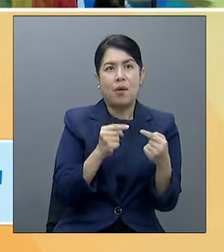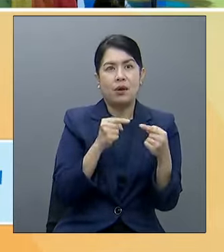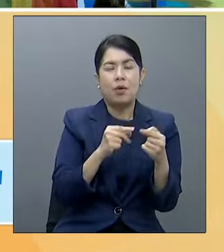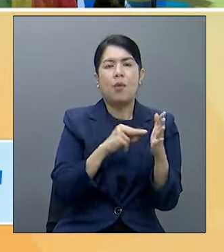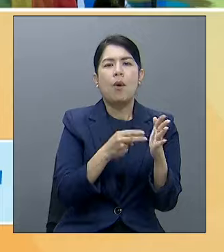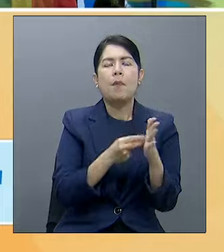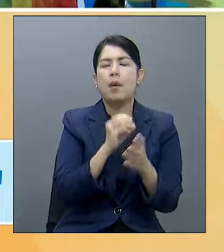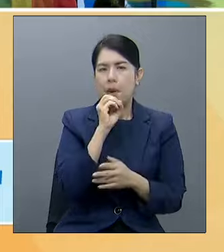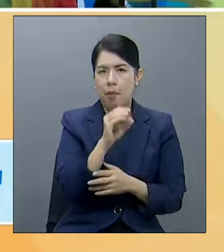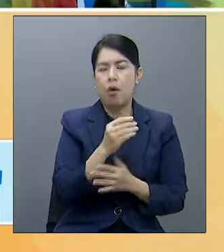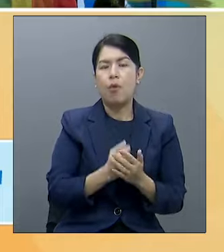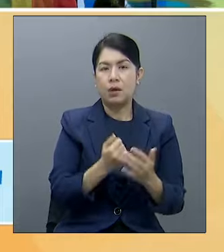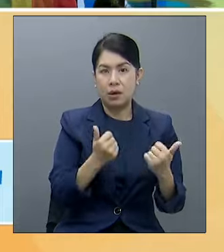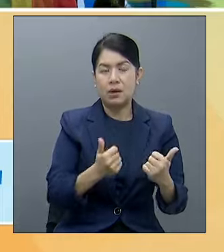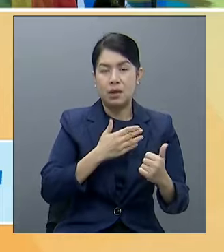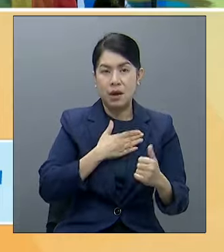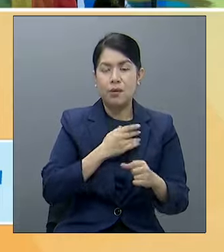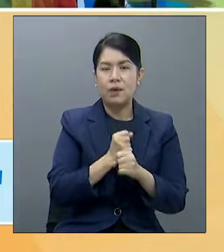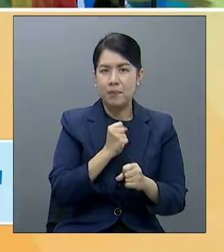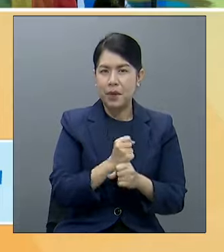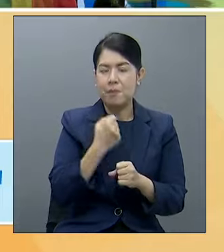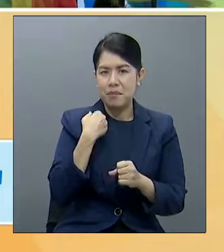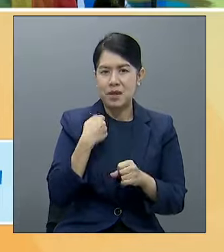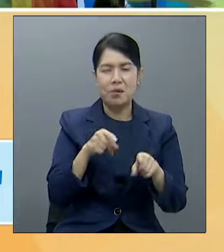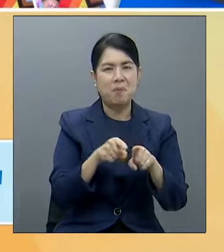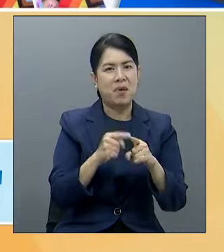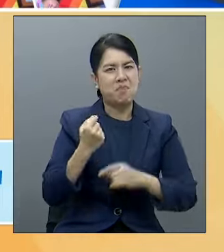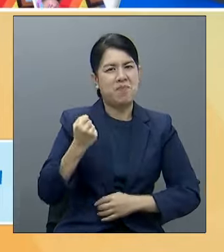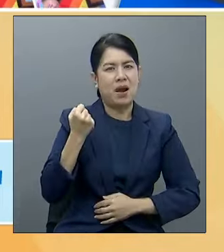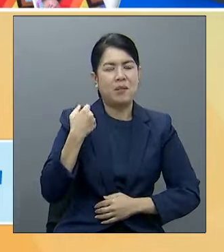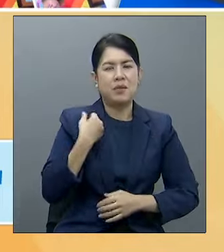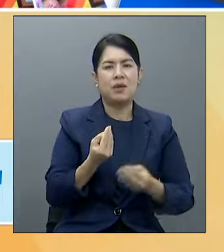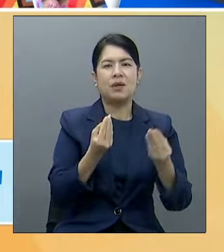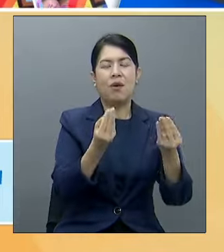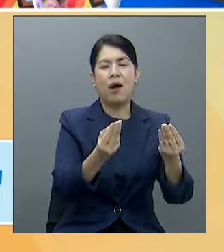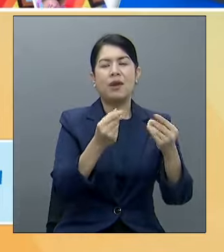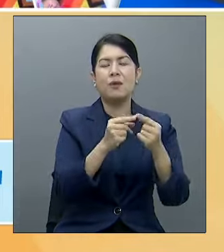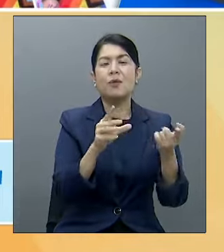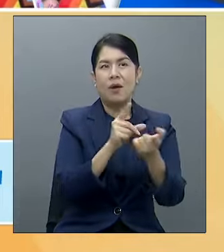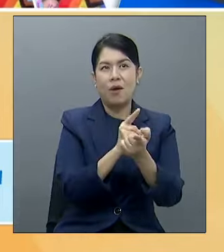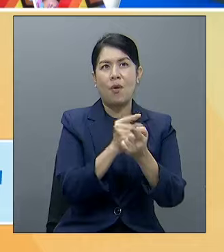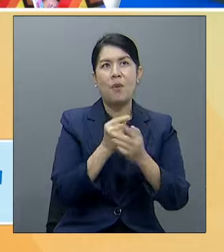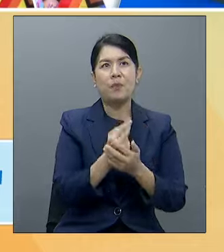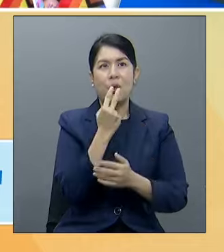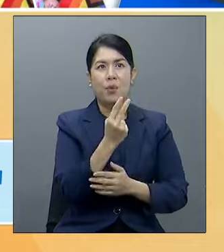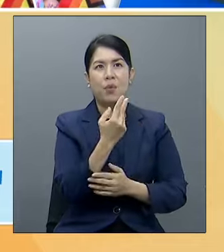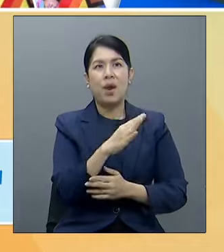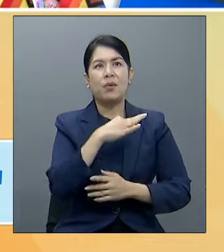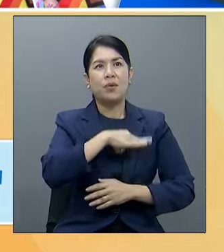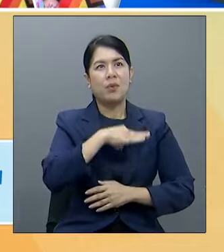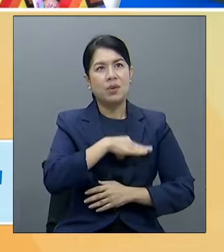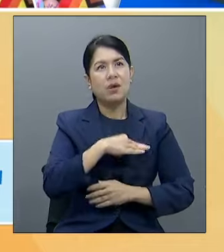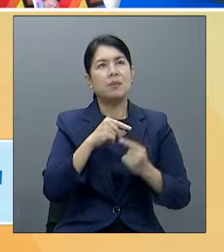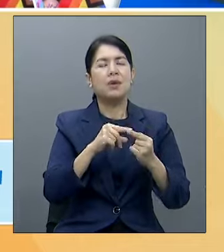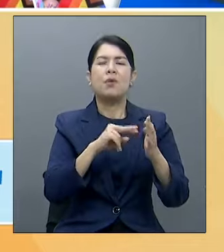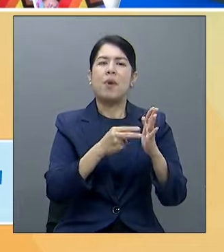งออกมาว่าสิ่งที่เขากำลังทำอยู่มันคือพลังนะอยากให้สังคมเนี่ยหันมาแล้วบอกว่านี่คือสิ่งที่มีความหมายเหมือนกันเพ